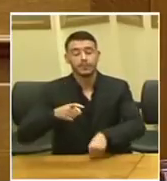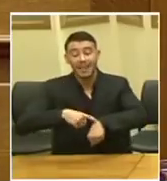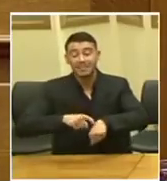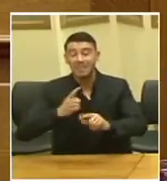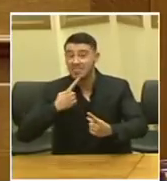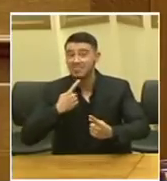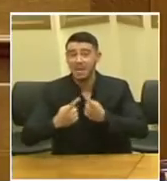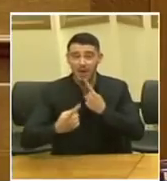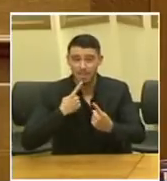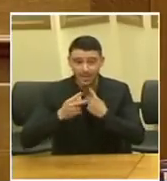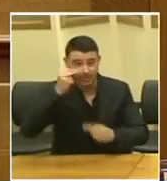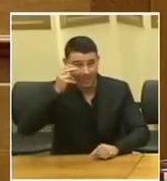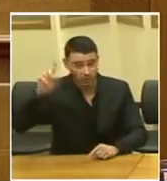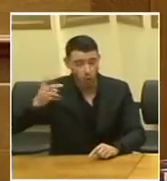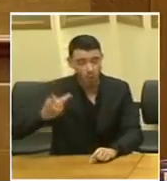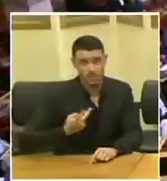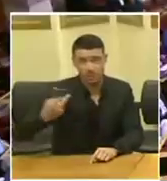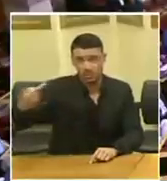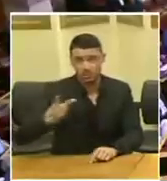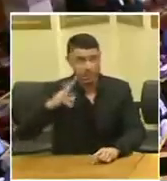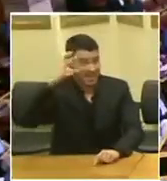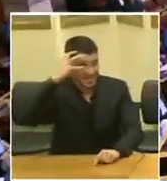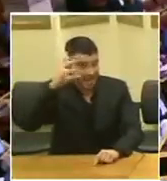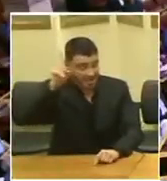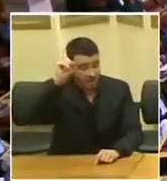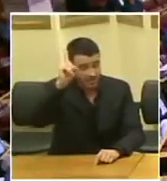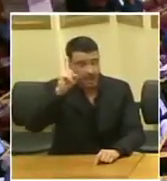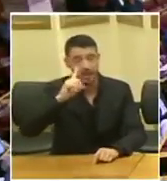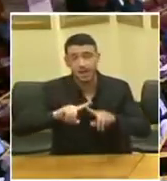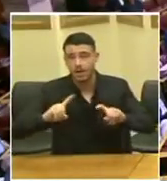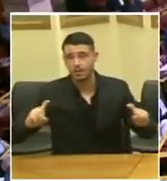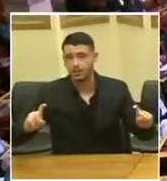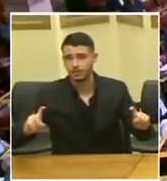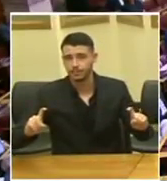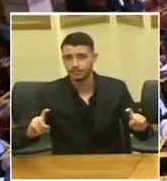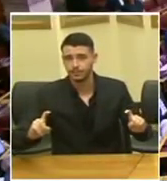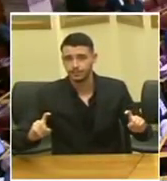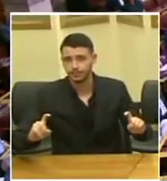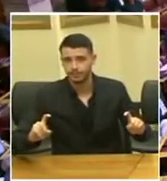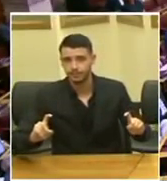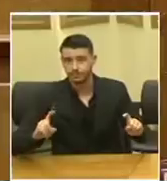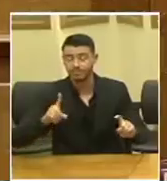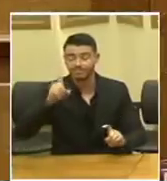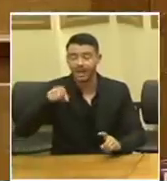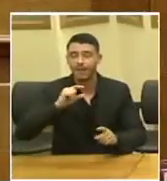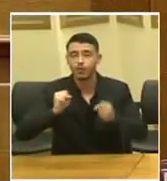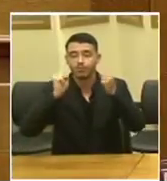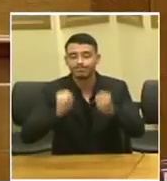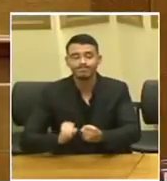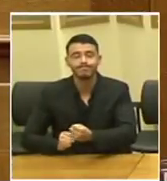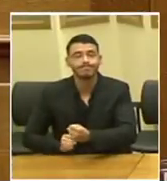με τα Σκόπια, να θυμάσαι πάντα το εξής, ότι στηρίζεται